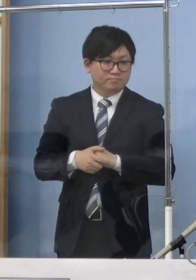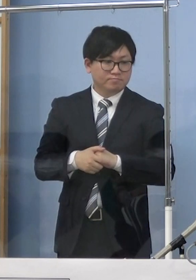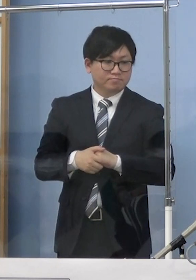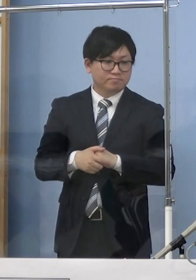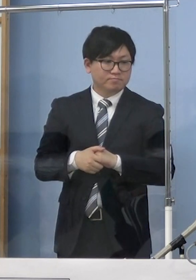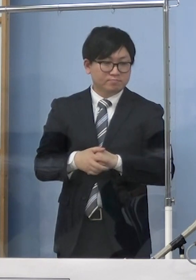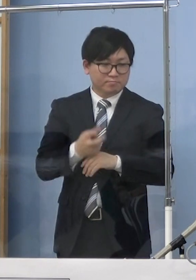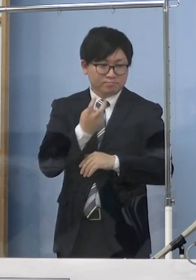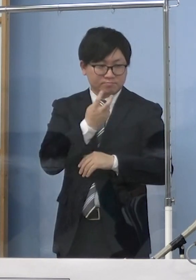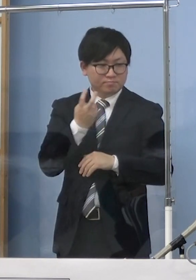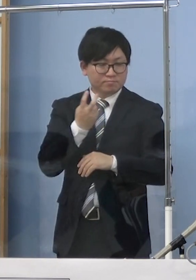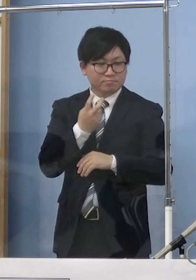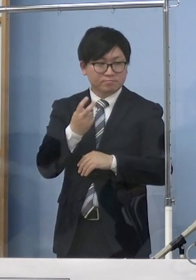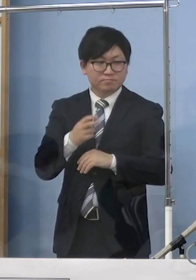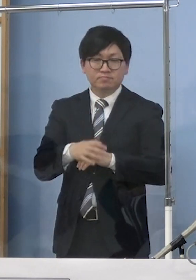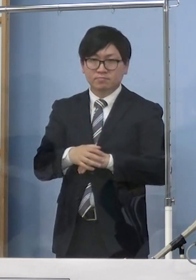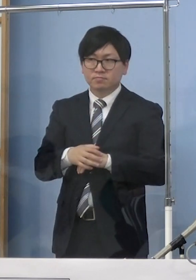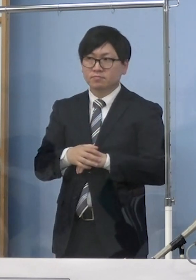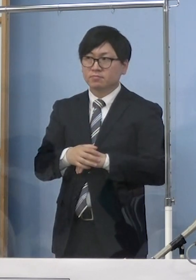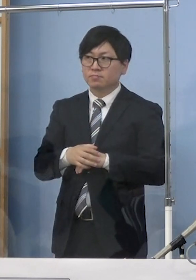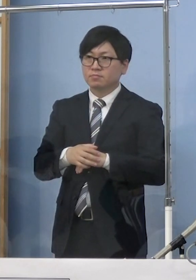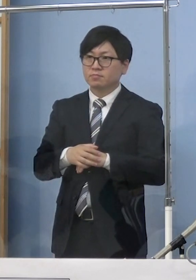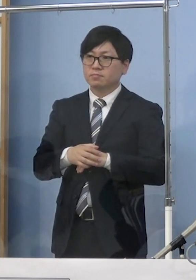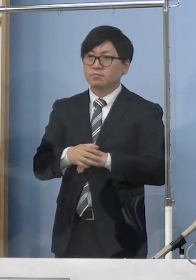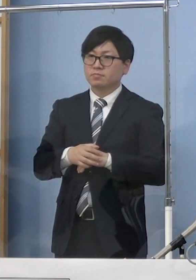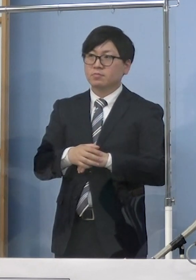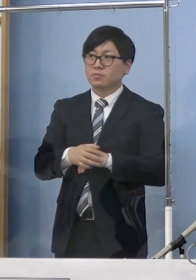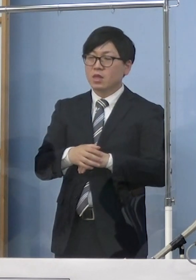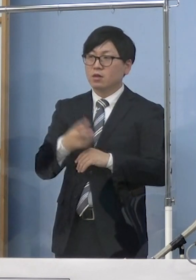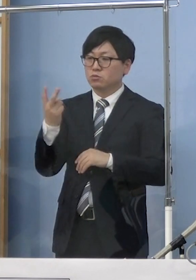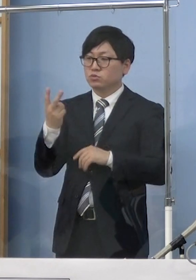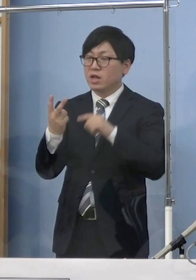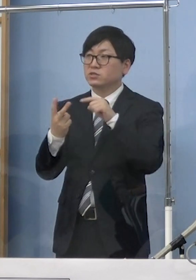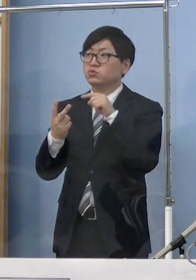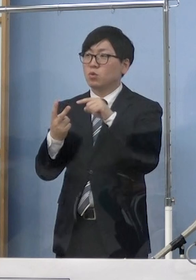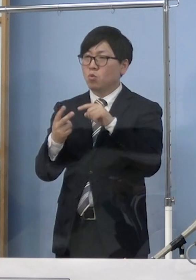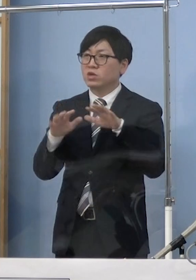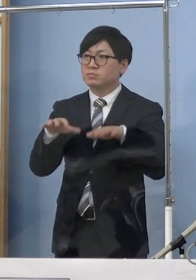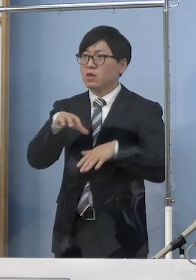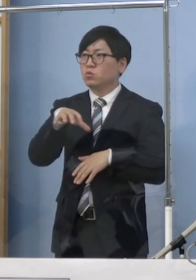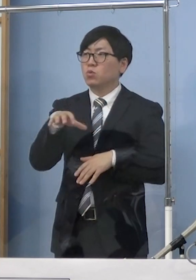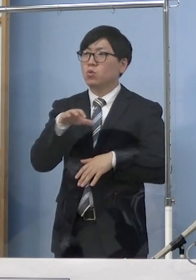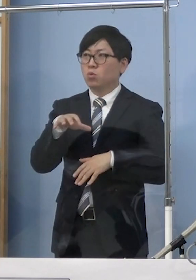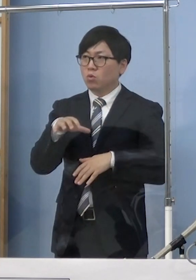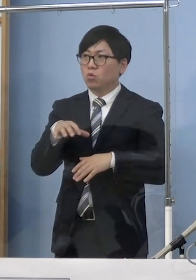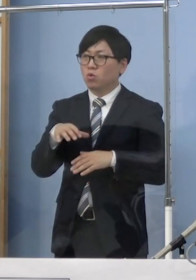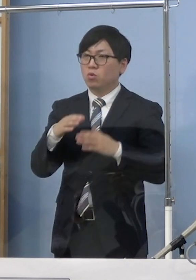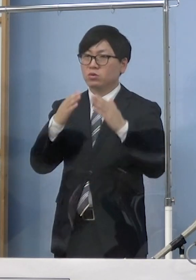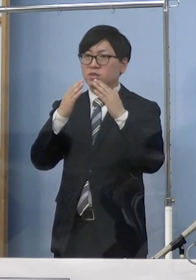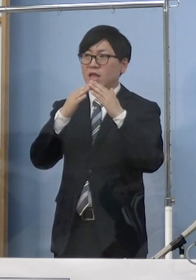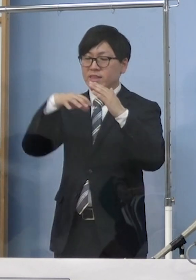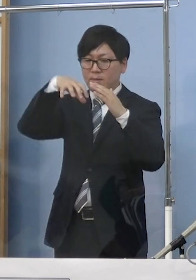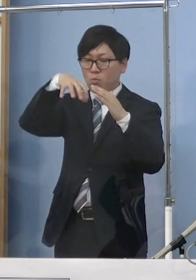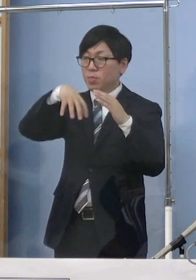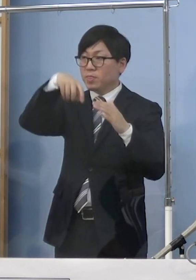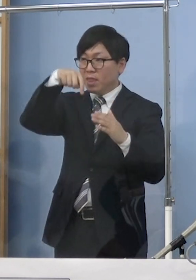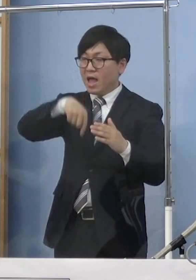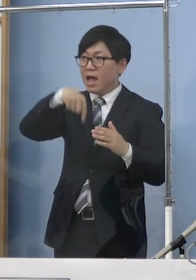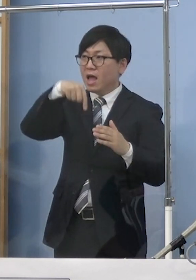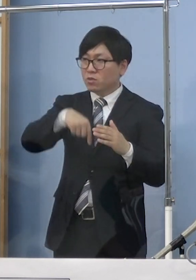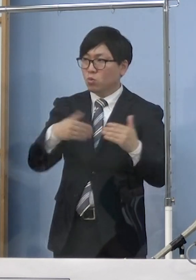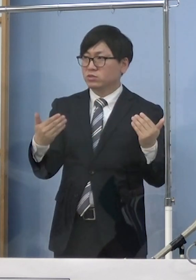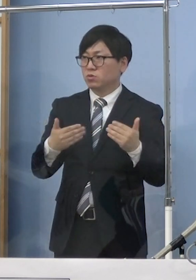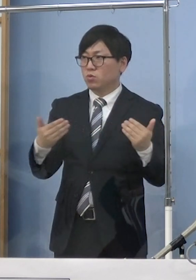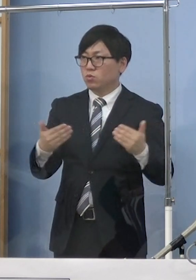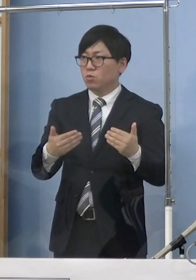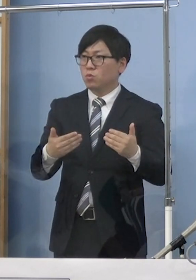どちらの方も現時点では屋内作業というふうに聞いておりますが、まだ調査やその接